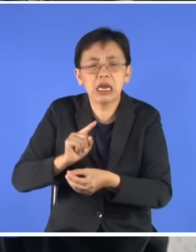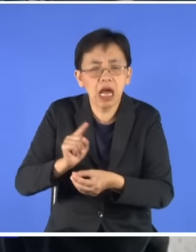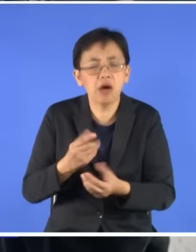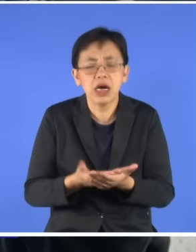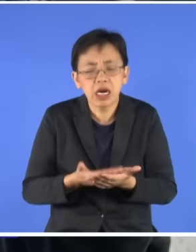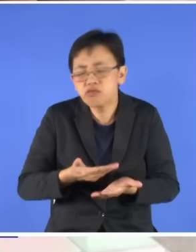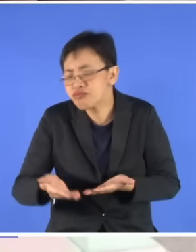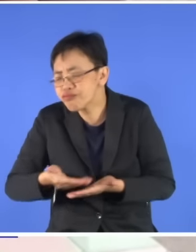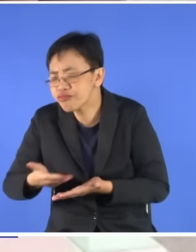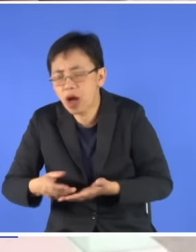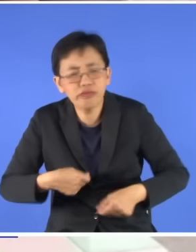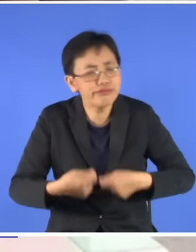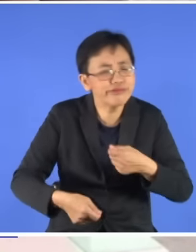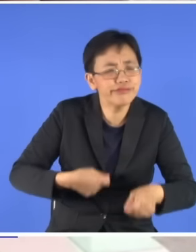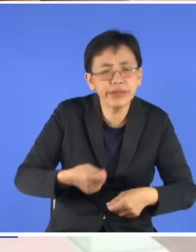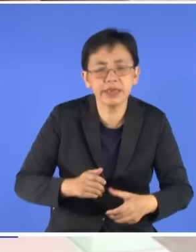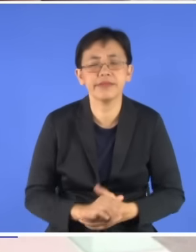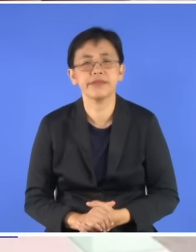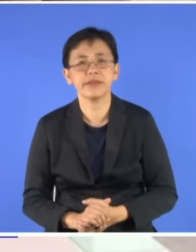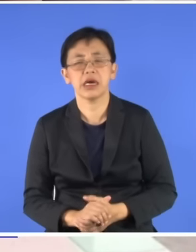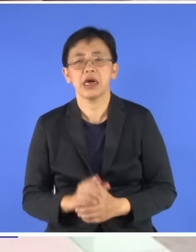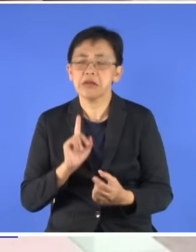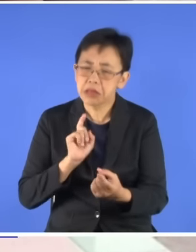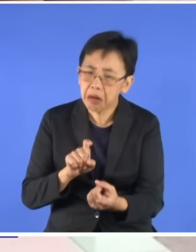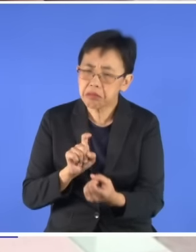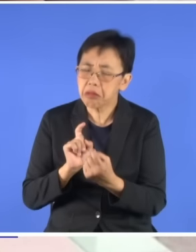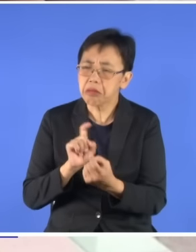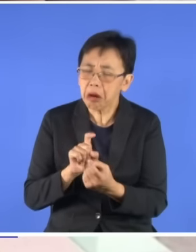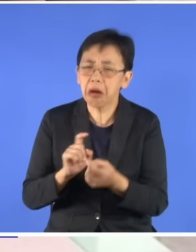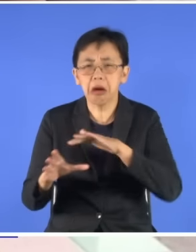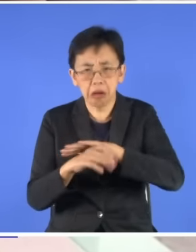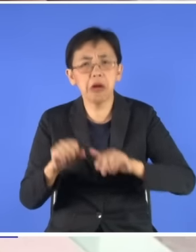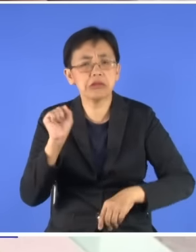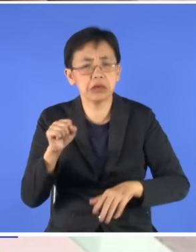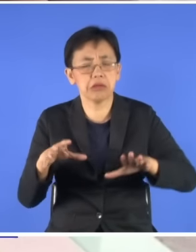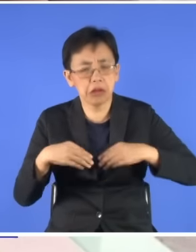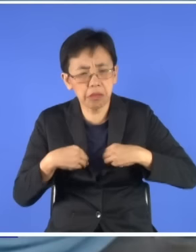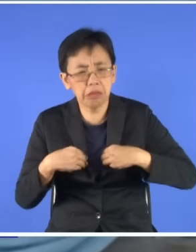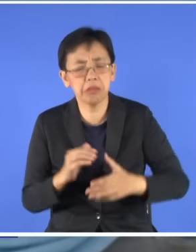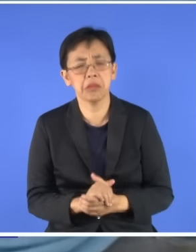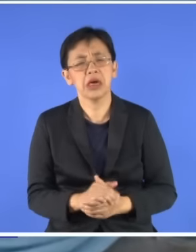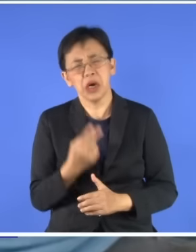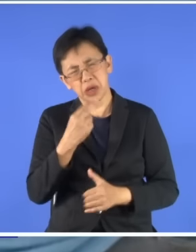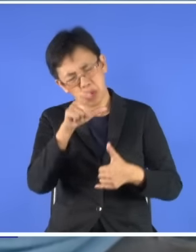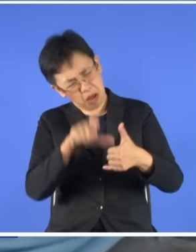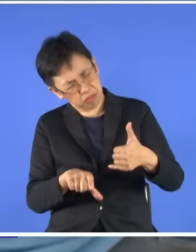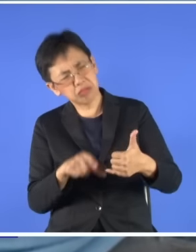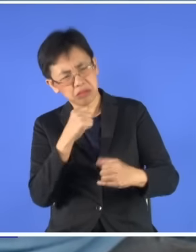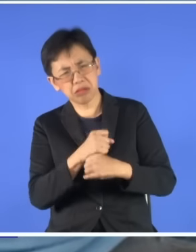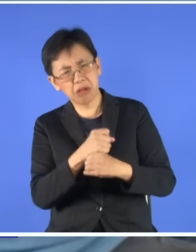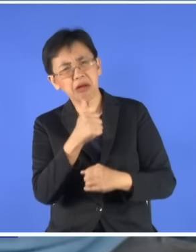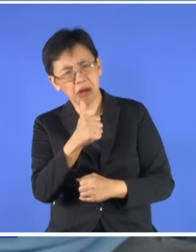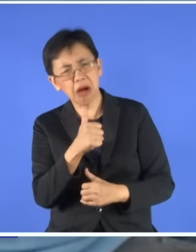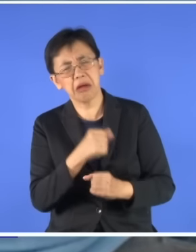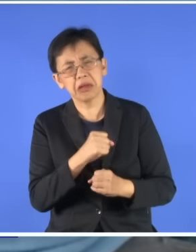ายทั่วไปนะครับเนี่ยบอกแบบนี้ถามมาก็ตอบไปนี่นะฮะรูปร่างก็น่าจะทำงานได้นะแบบนี้นะครับทำงาน